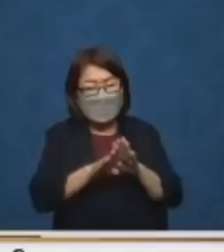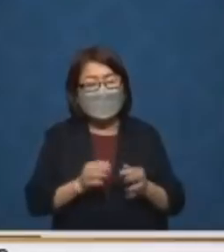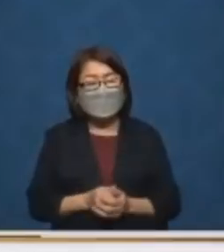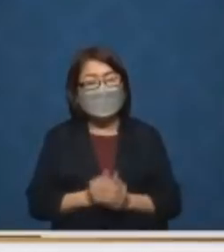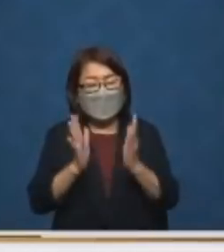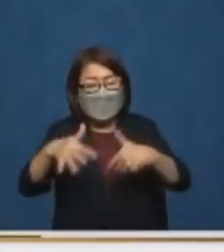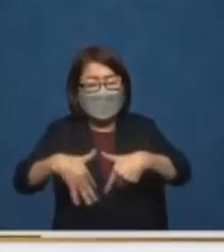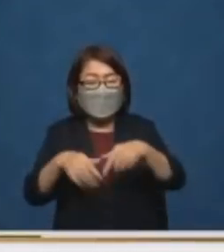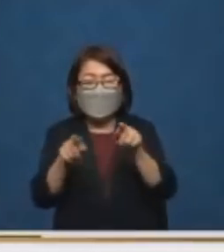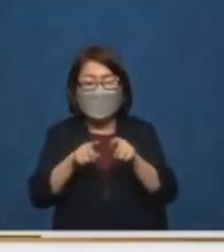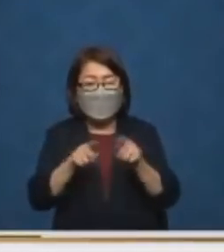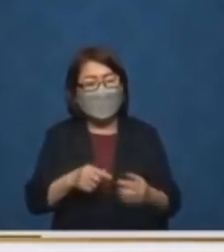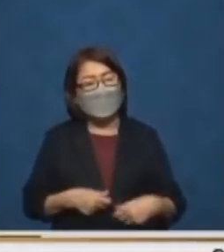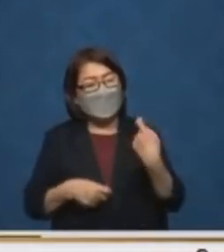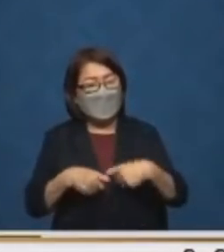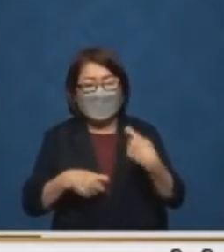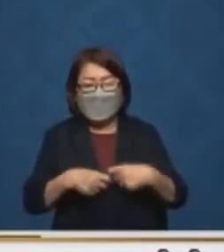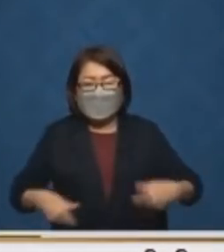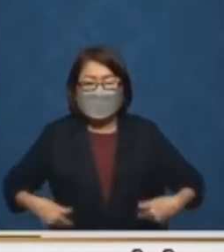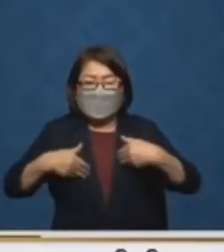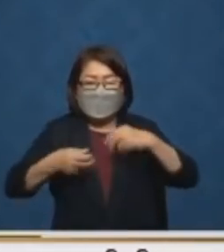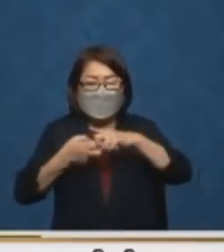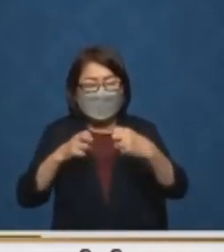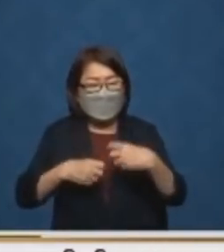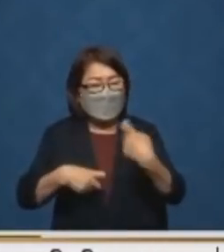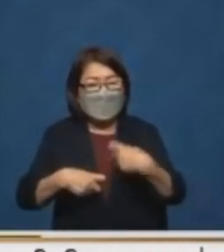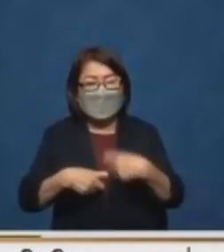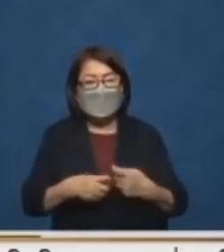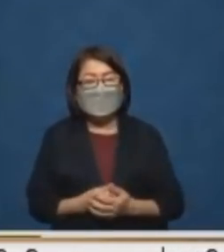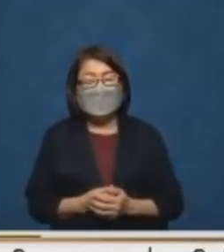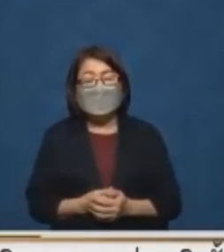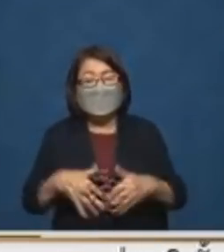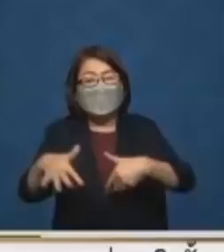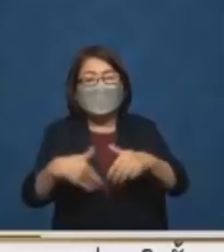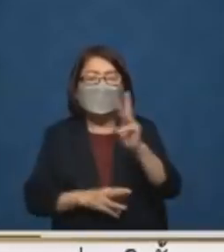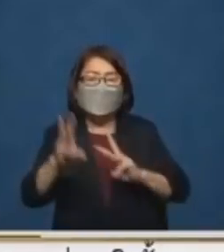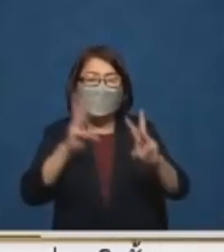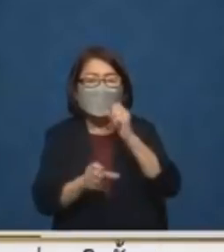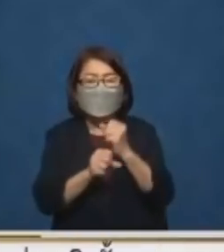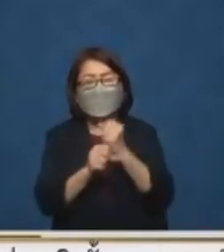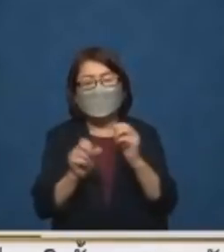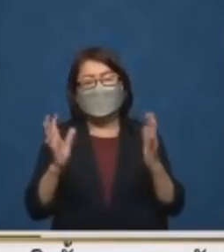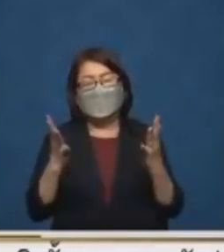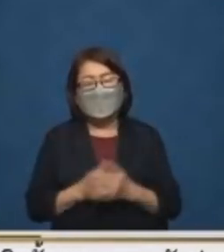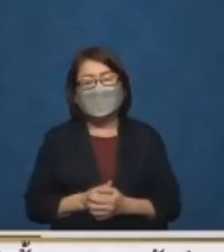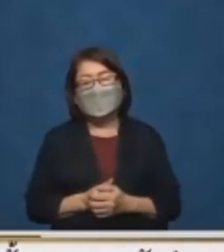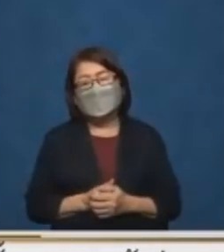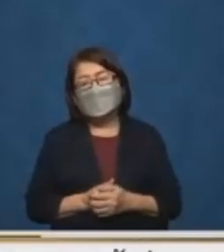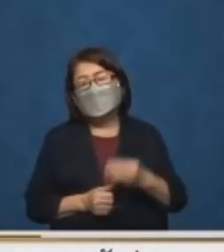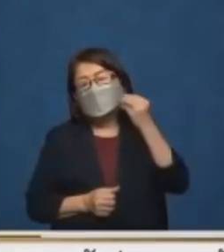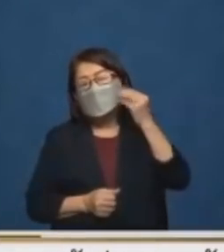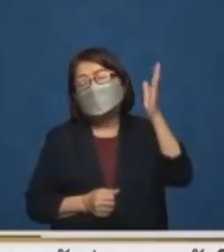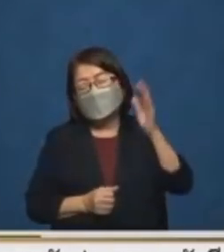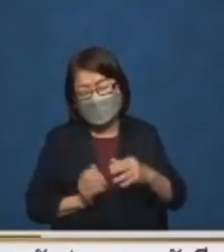องพี่น้องประชาชนเป็นไปด้วยความยากลำบากประชาชนตกงาน กลบไปด้นลนที่บ้าน